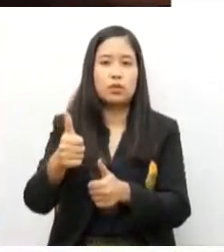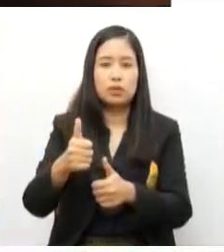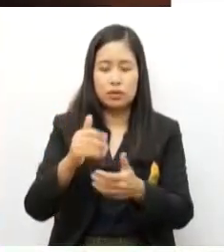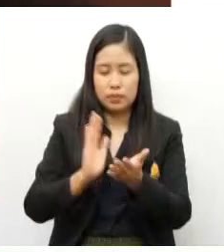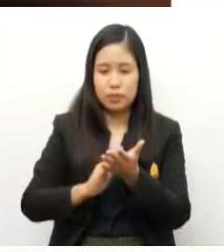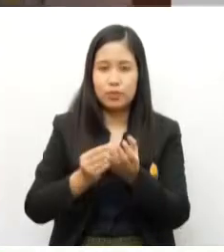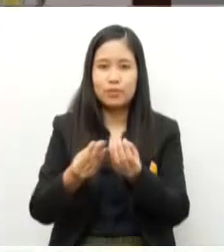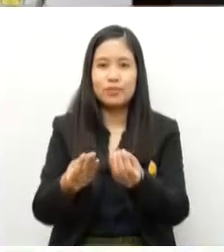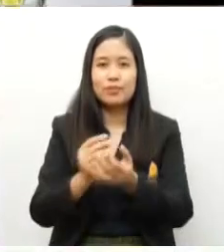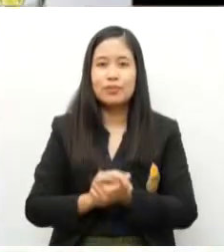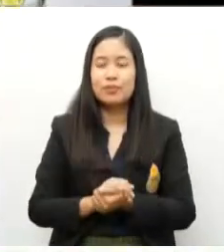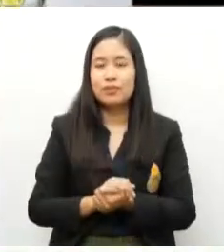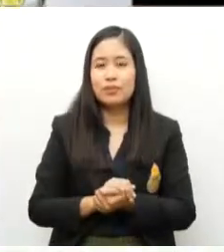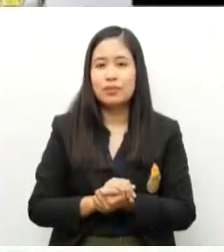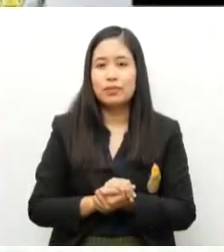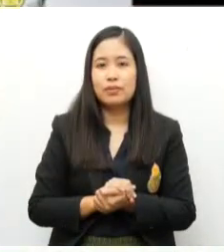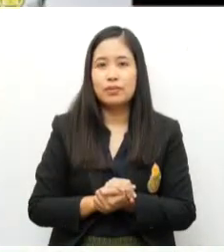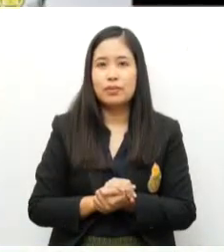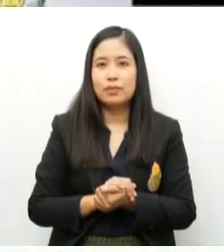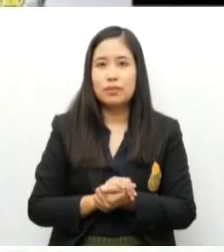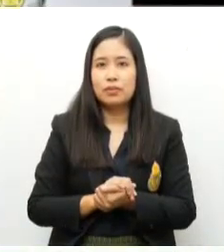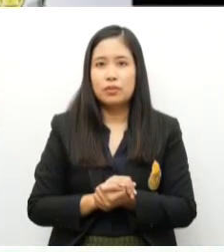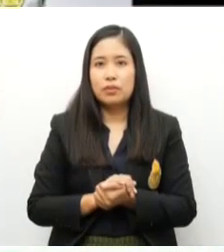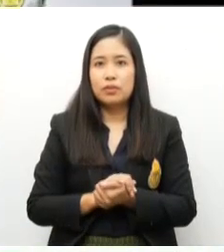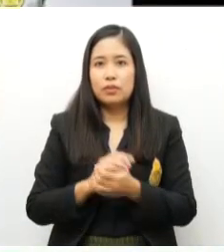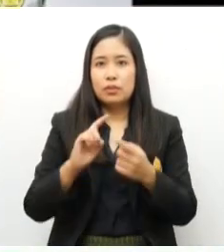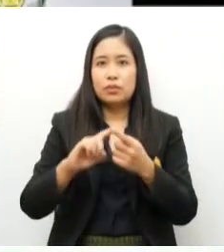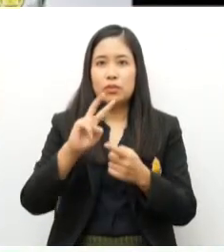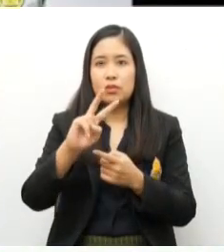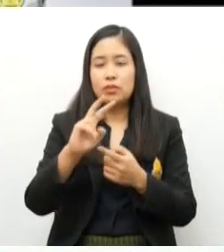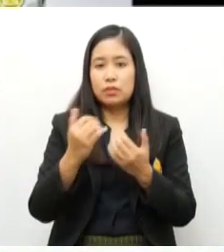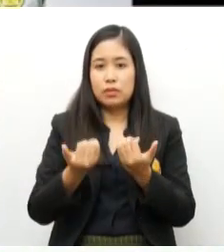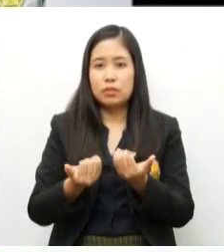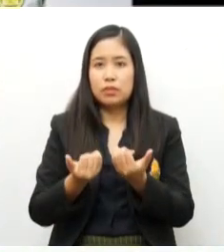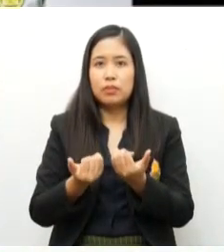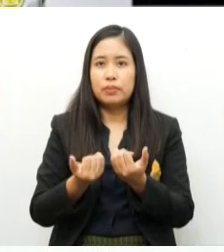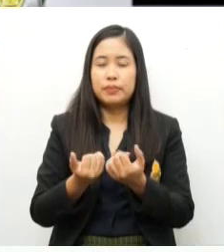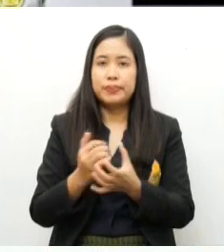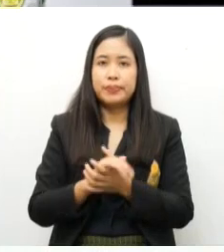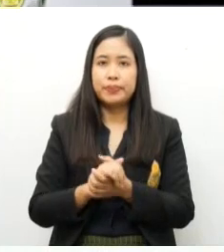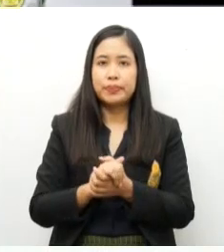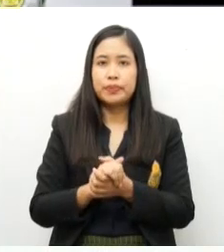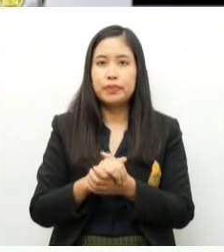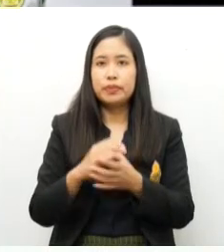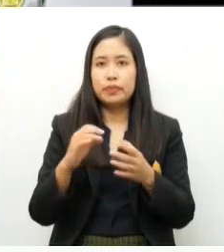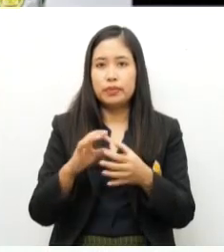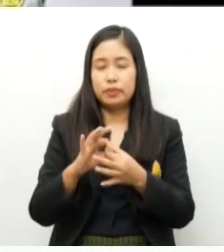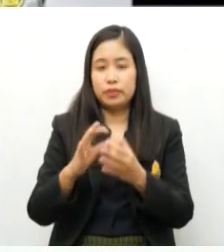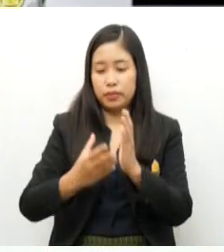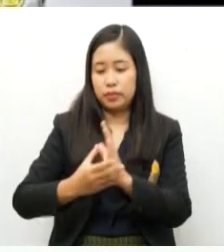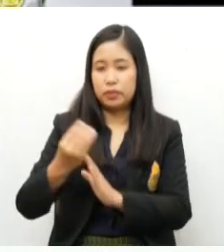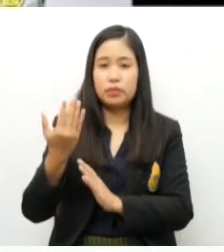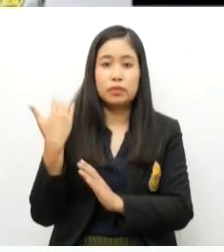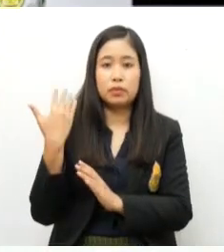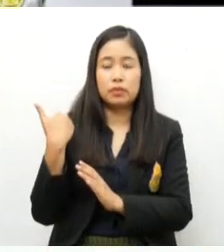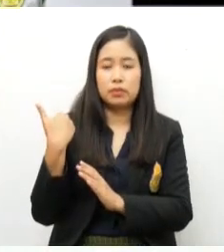ะครับเรื่องที่สองก็อยากจะนำเรียนเล่าถึงความคืบหน้าหลังจากเมื่อสัปดาห์ที่ผ่านมาน